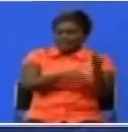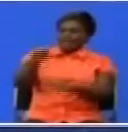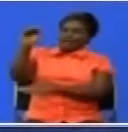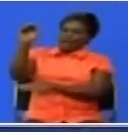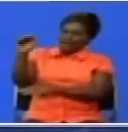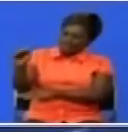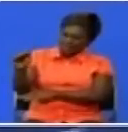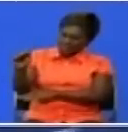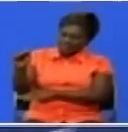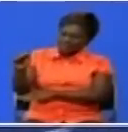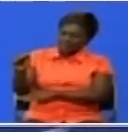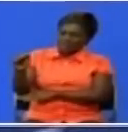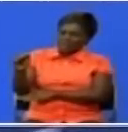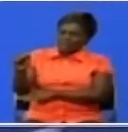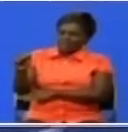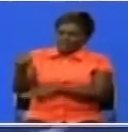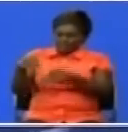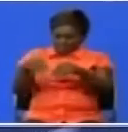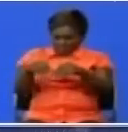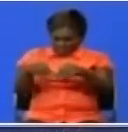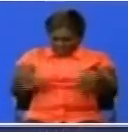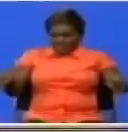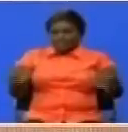asking for is that let there be fidelity.